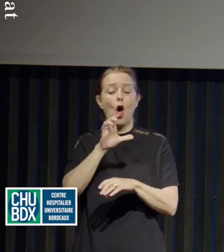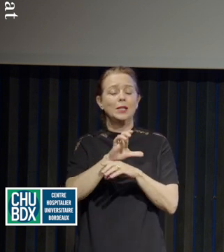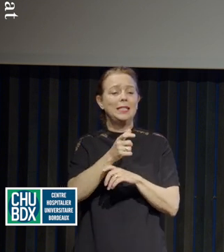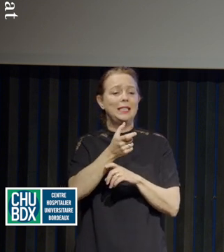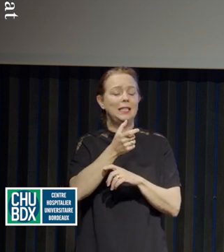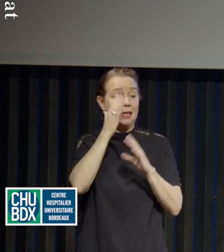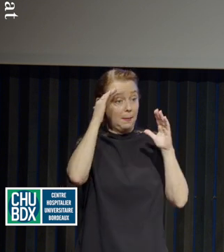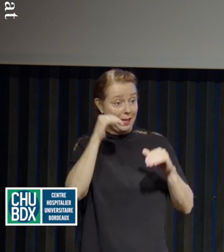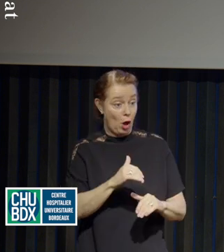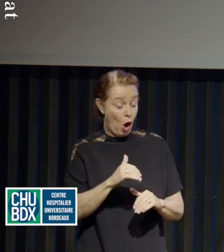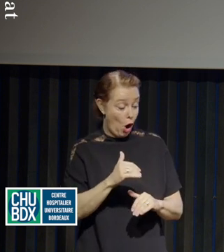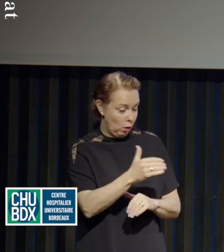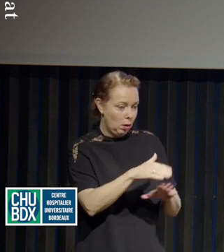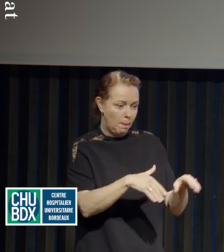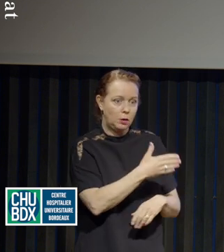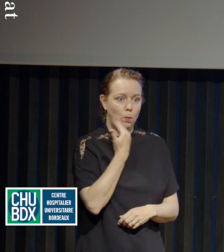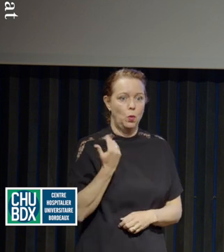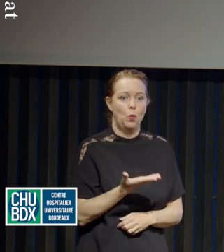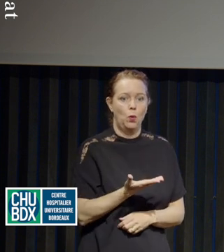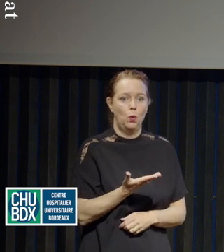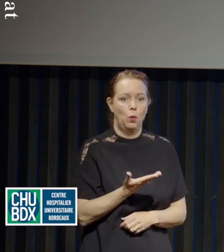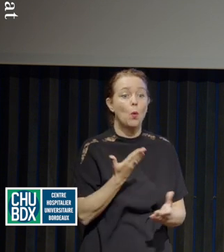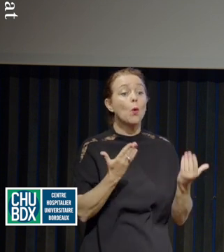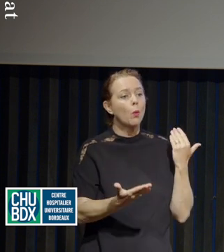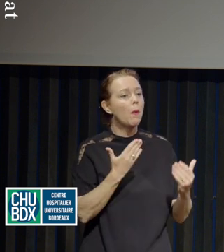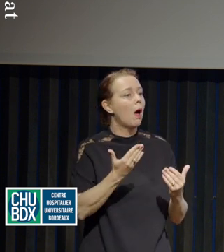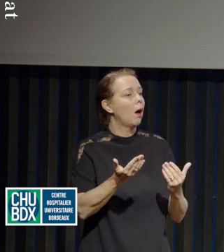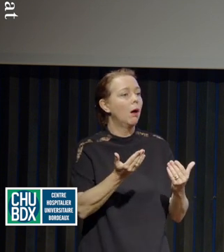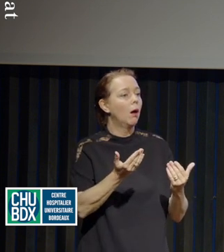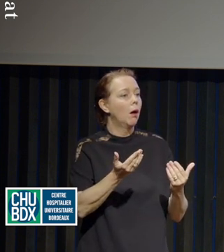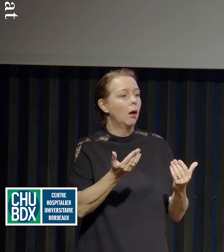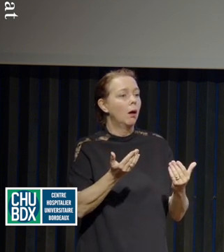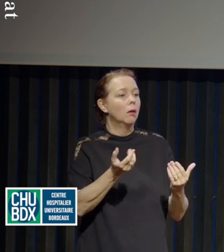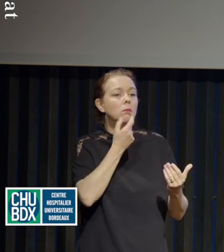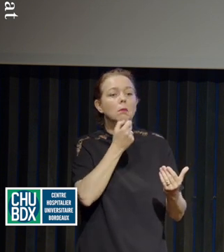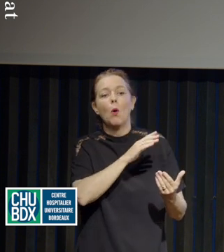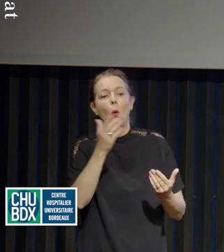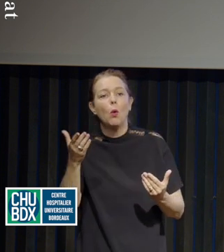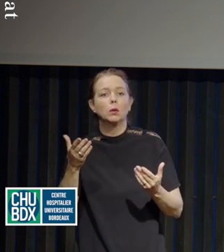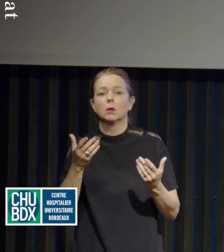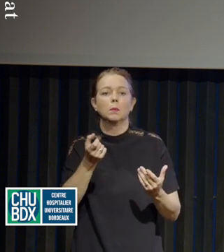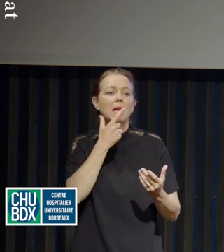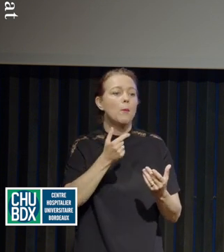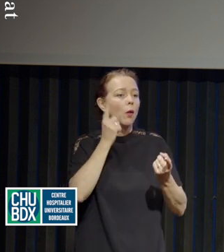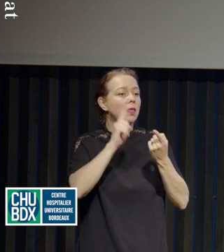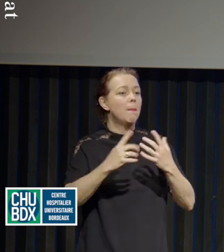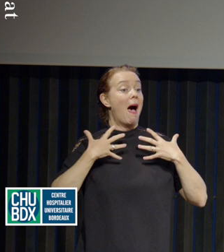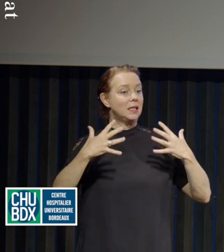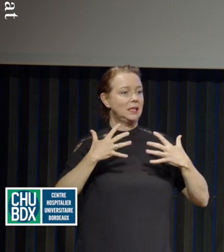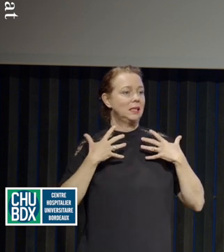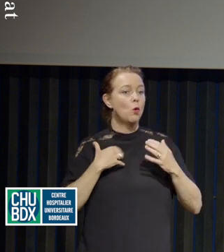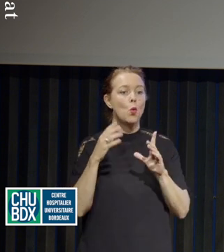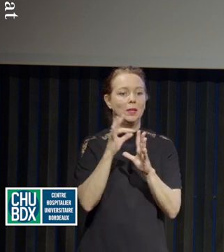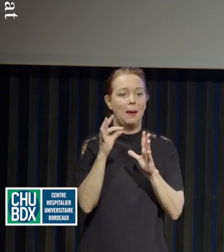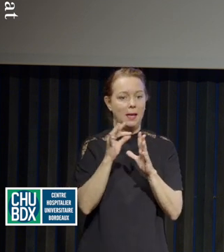apparaissent plutôt plus efficaces que des médicaments régulièrement admis, qui sont les médicaments de l'asthme, du diabète,